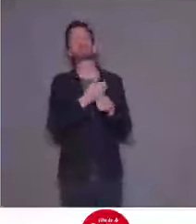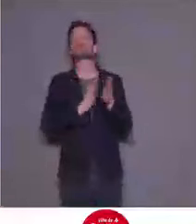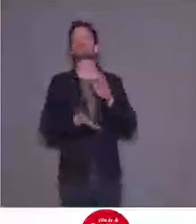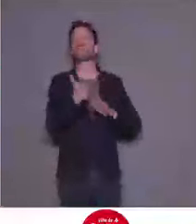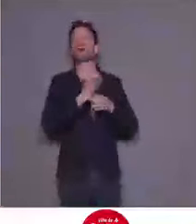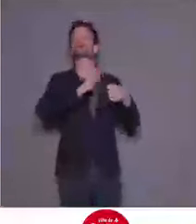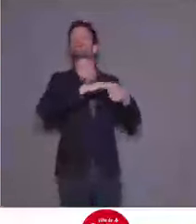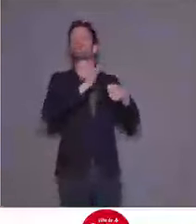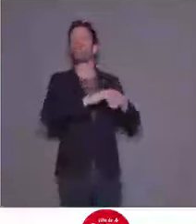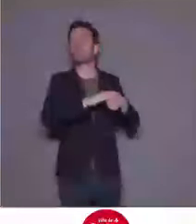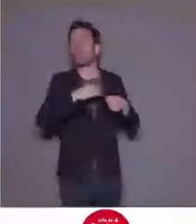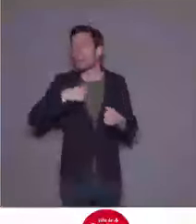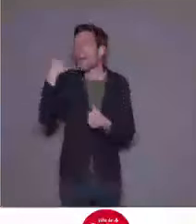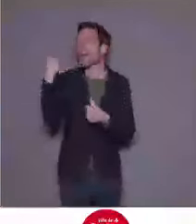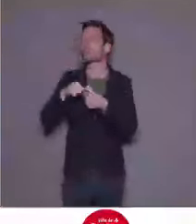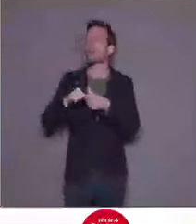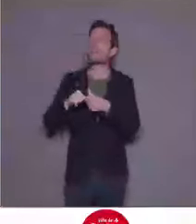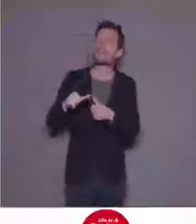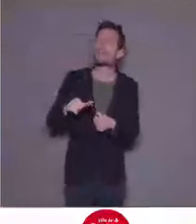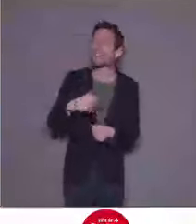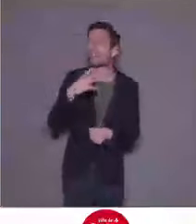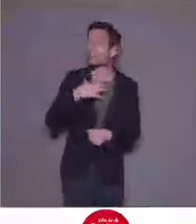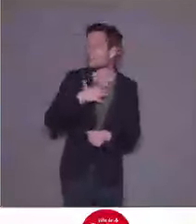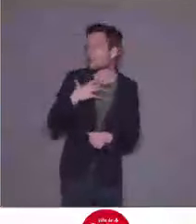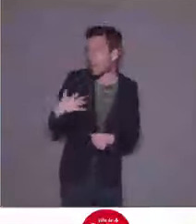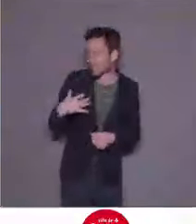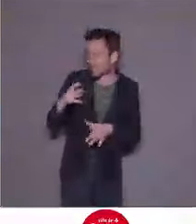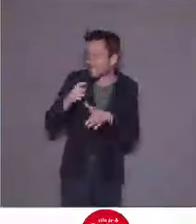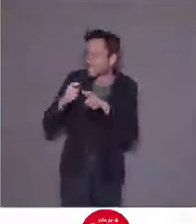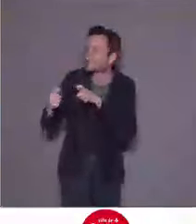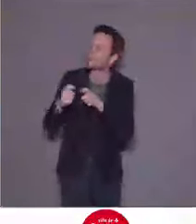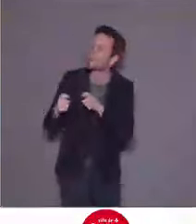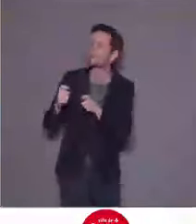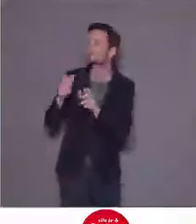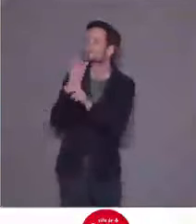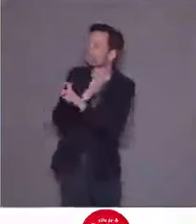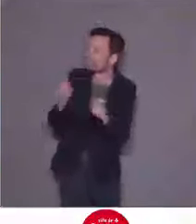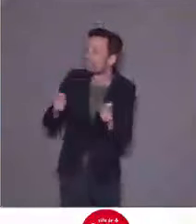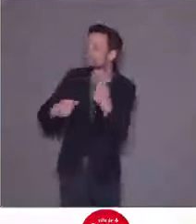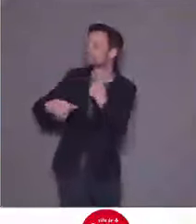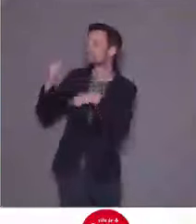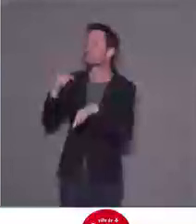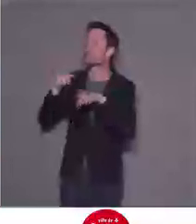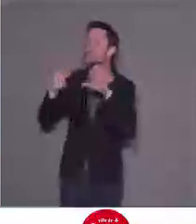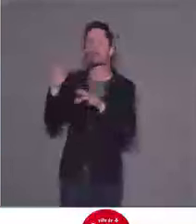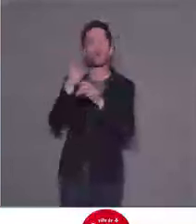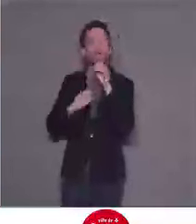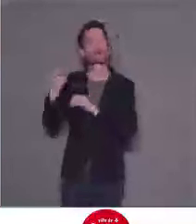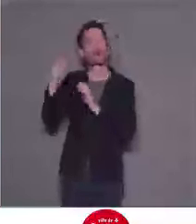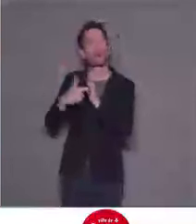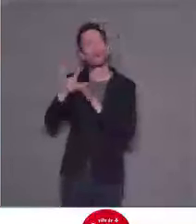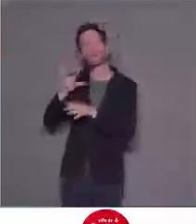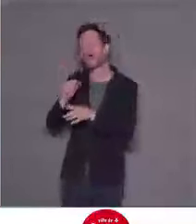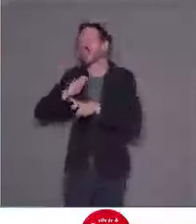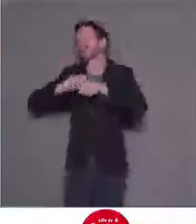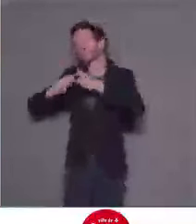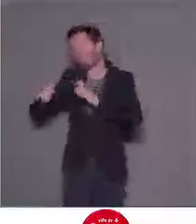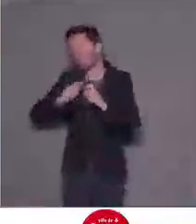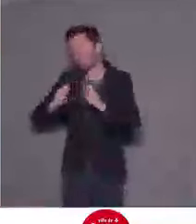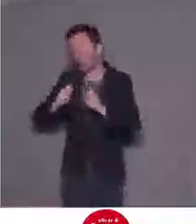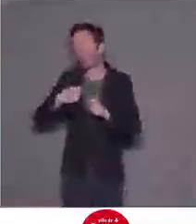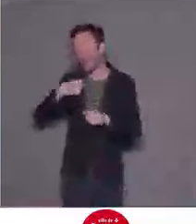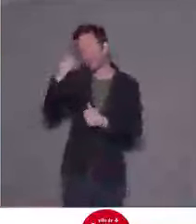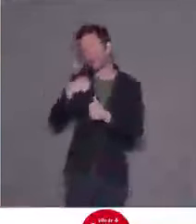en mémoire notre échange, cher Jacques Richir, en conseil municipal du 9 octobre 2020, à l'occasion duquel